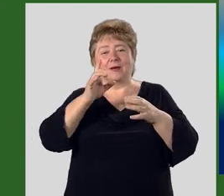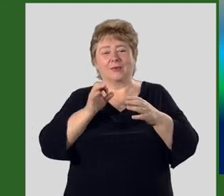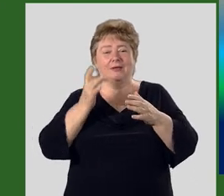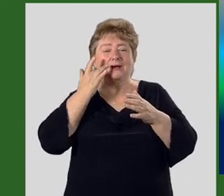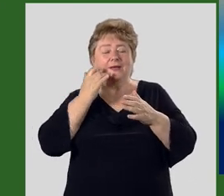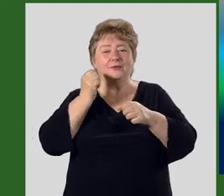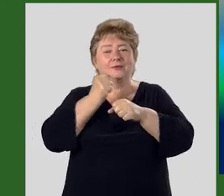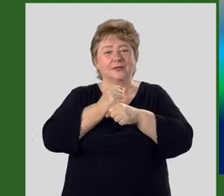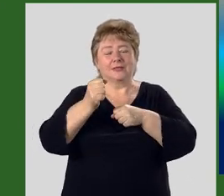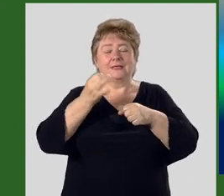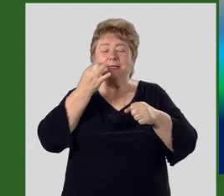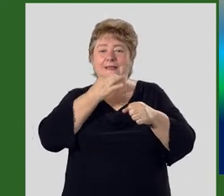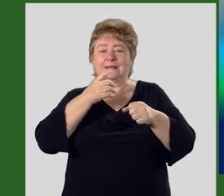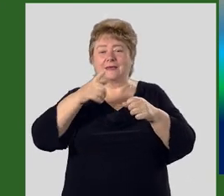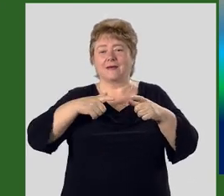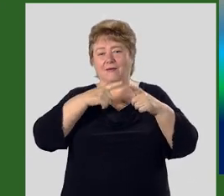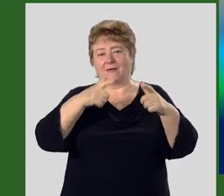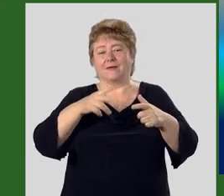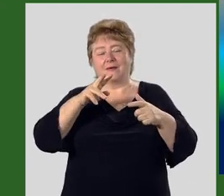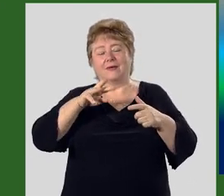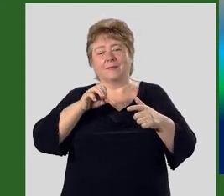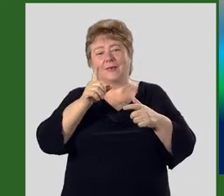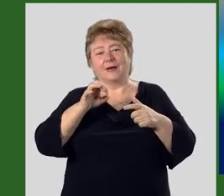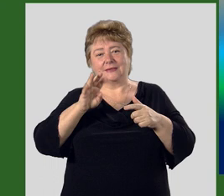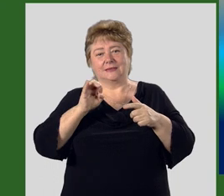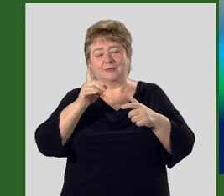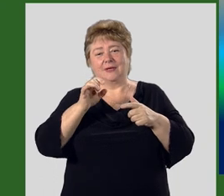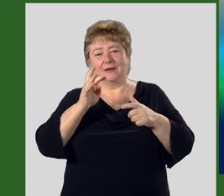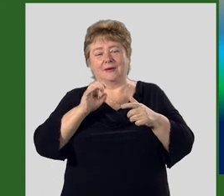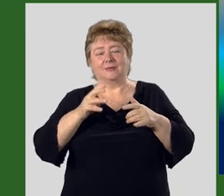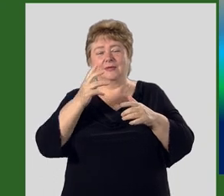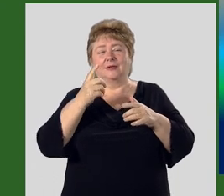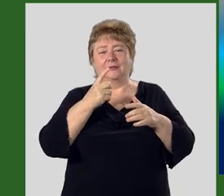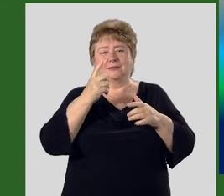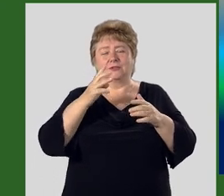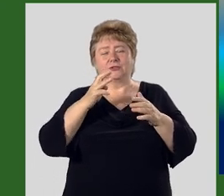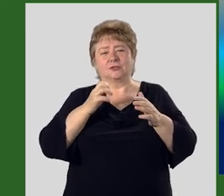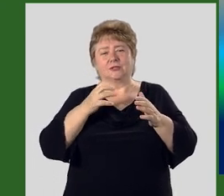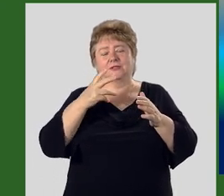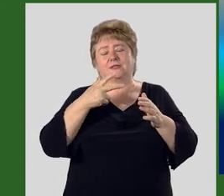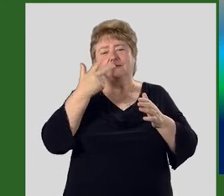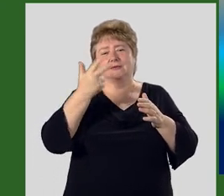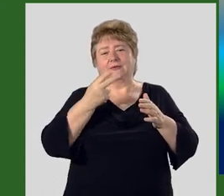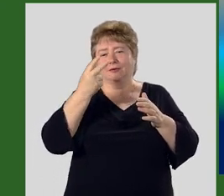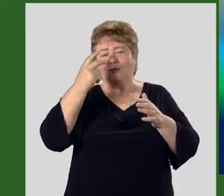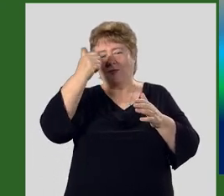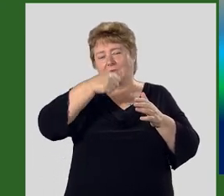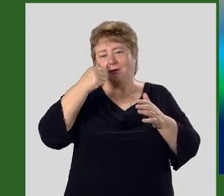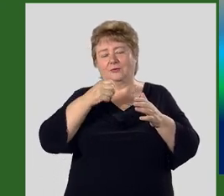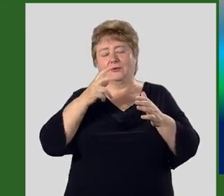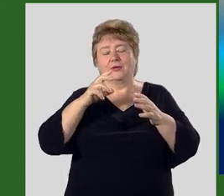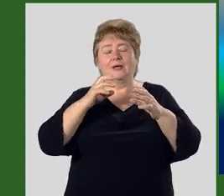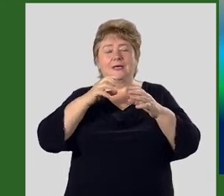которое создал немецкий географ Мартин Бихайм в 1492 году.